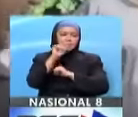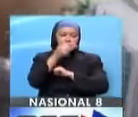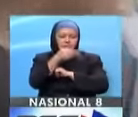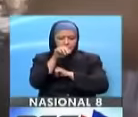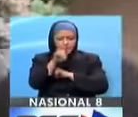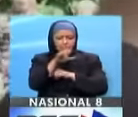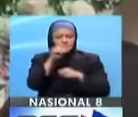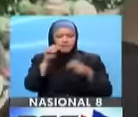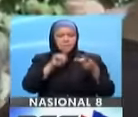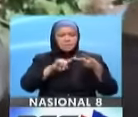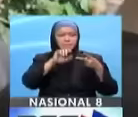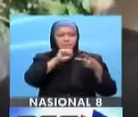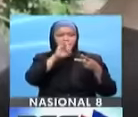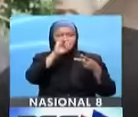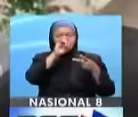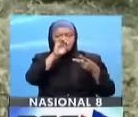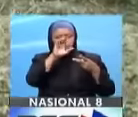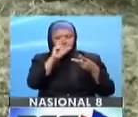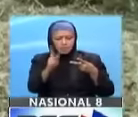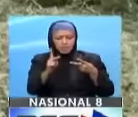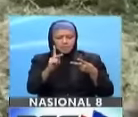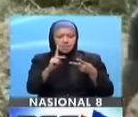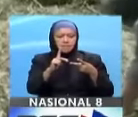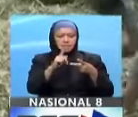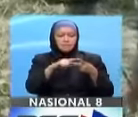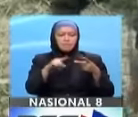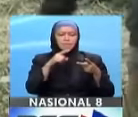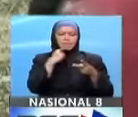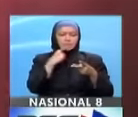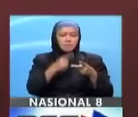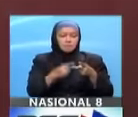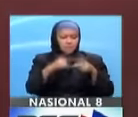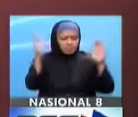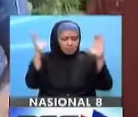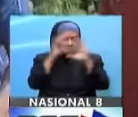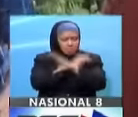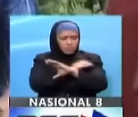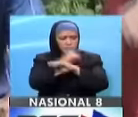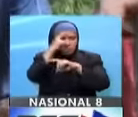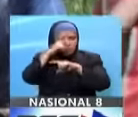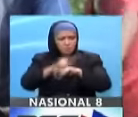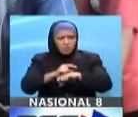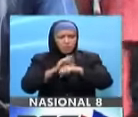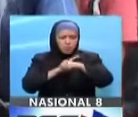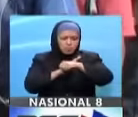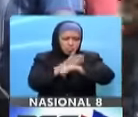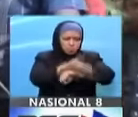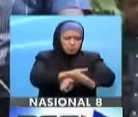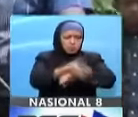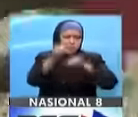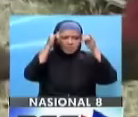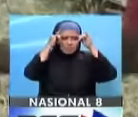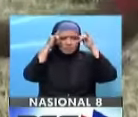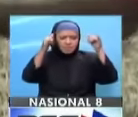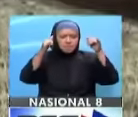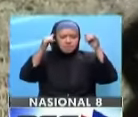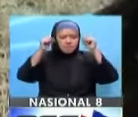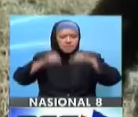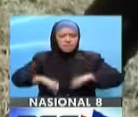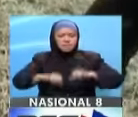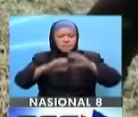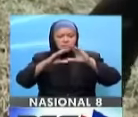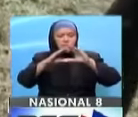tahun. Cabaran menumbangkan ternakan yang besar dan bertenaga seperti lembu dapat diatasi kedua-duanya